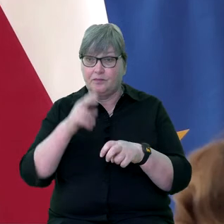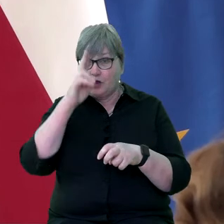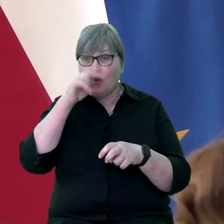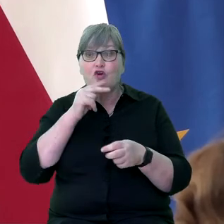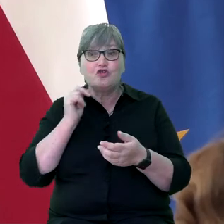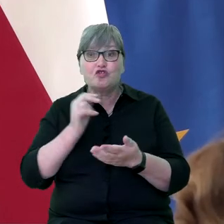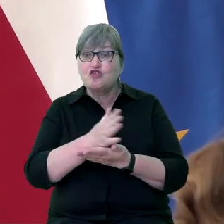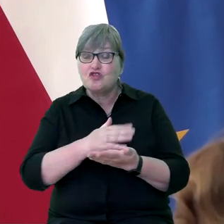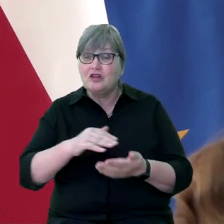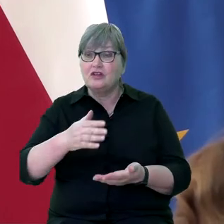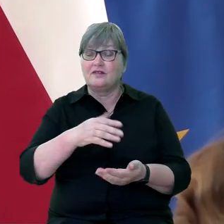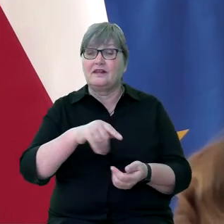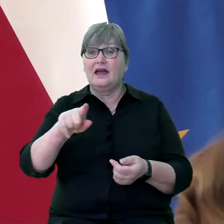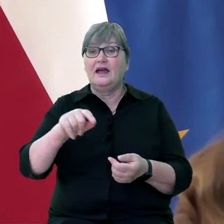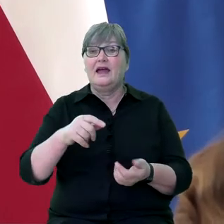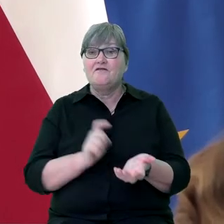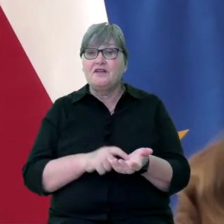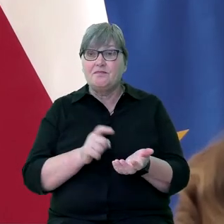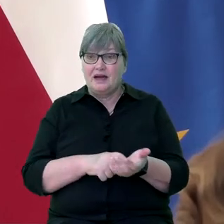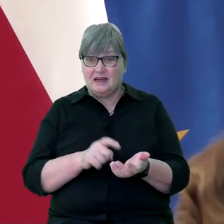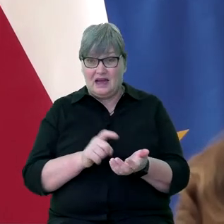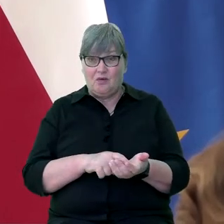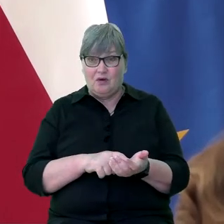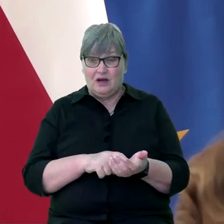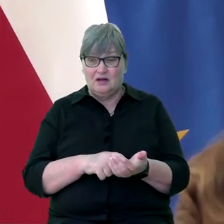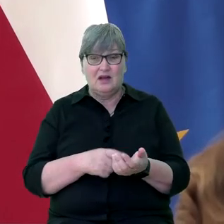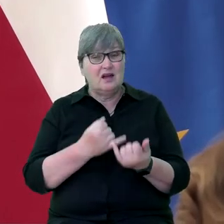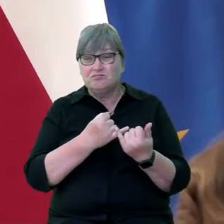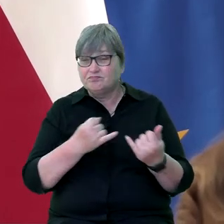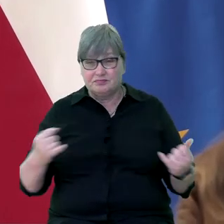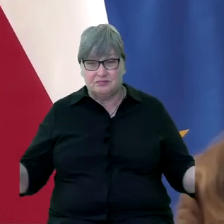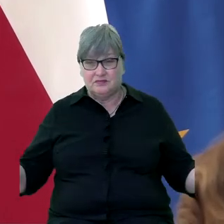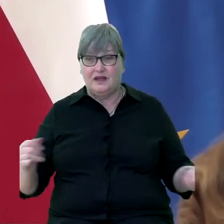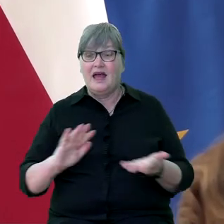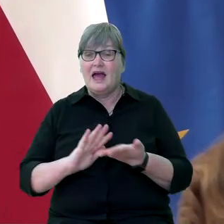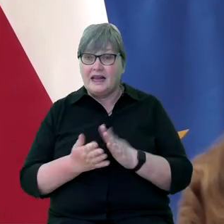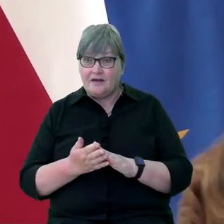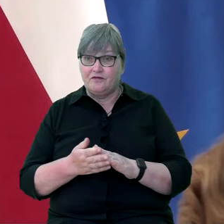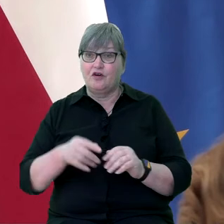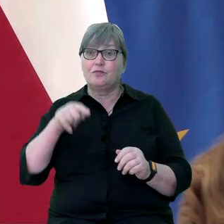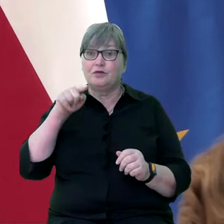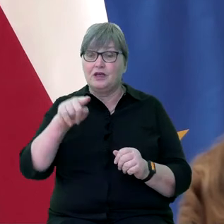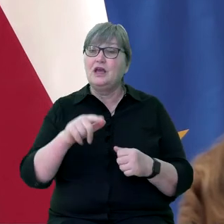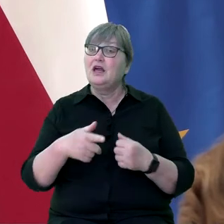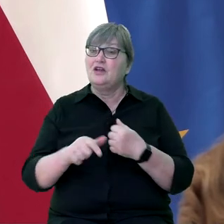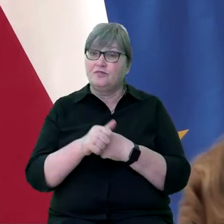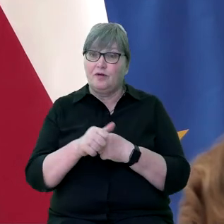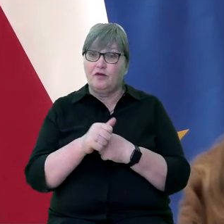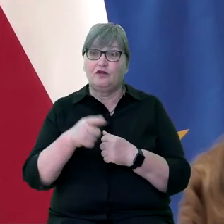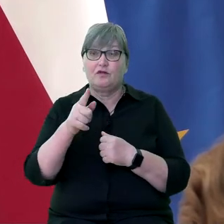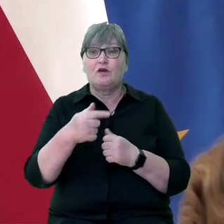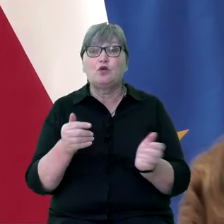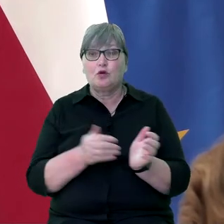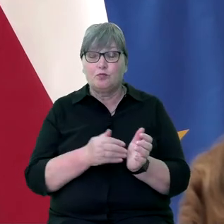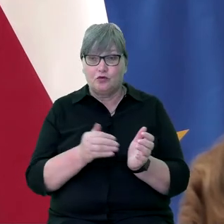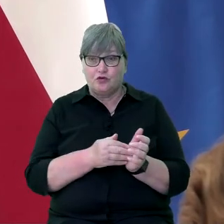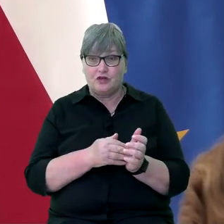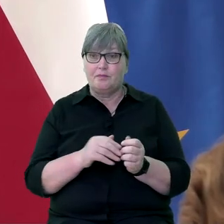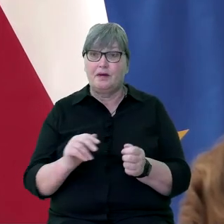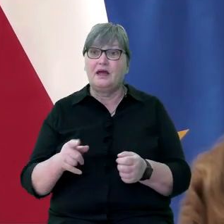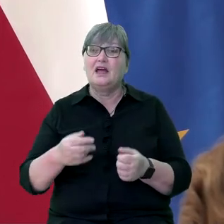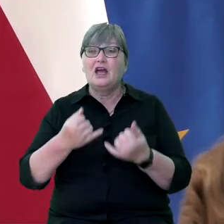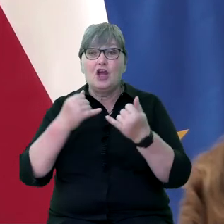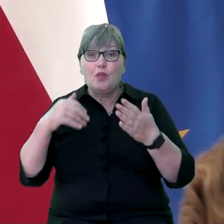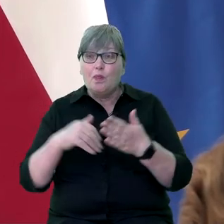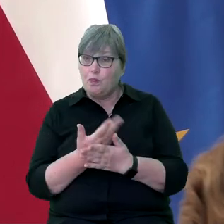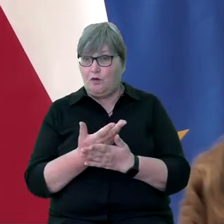funkcjonowania władzy. Odbudowa kraju zrodziła pilną potrzebę powołania profesjonalnej kadry urzędniczej. W tym celu